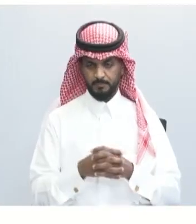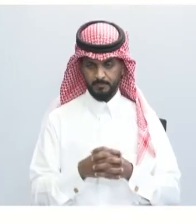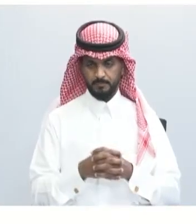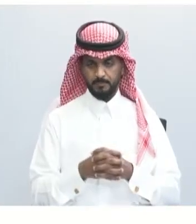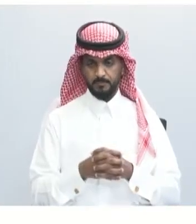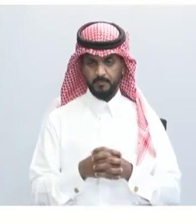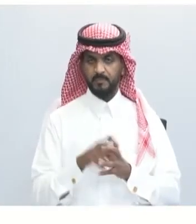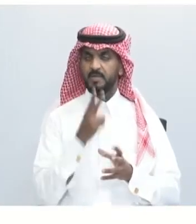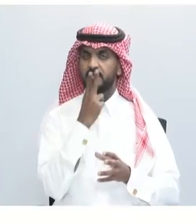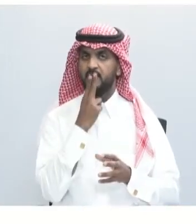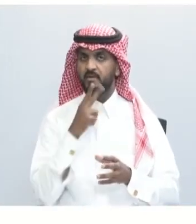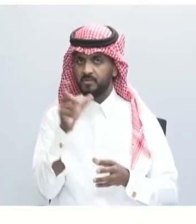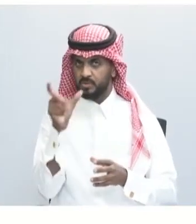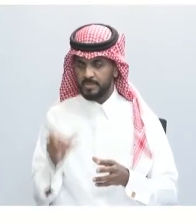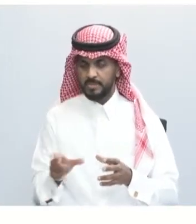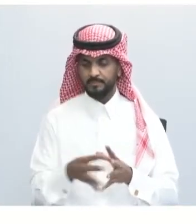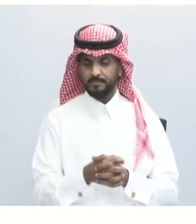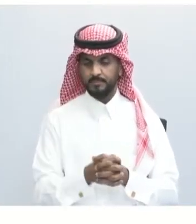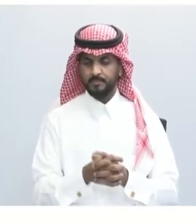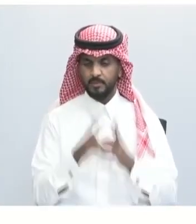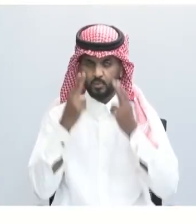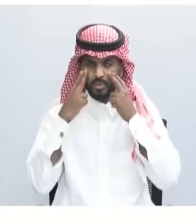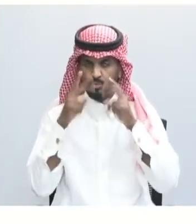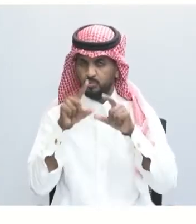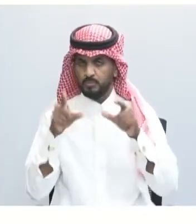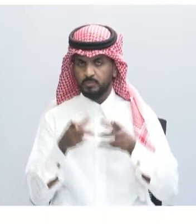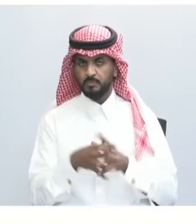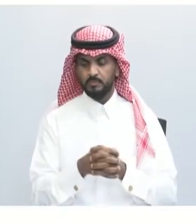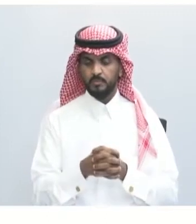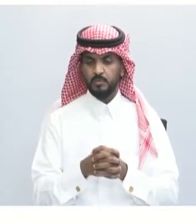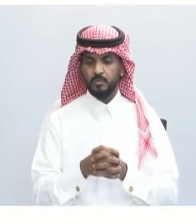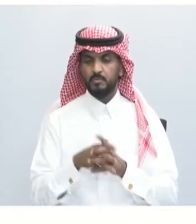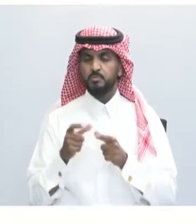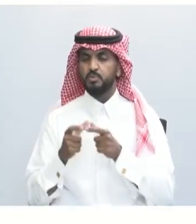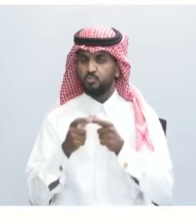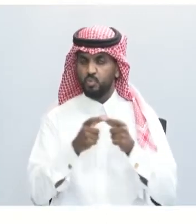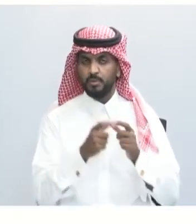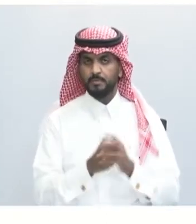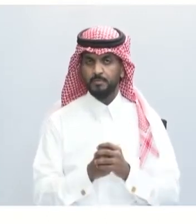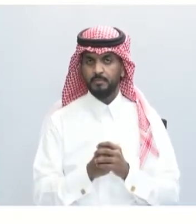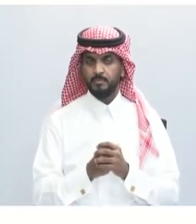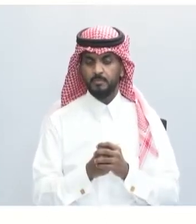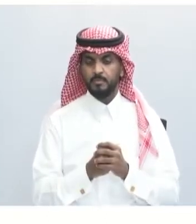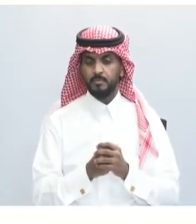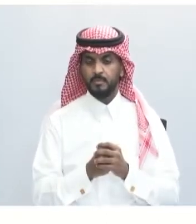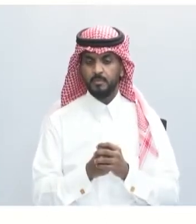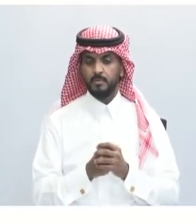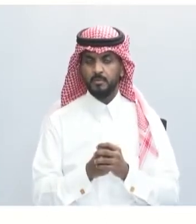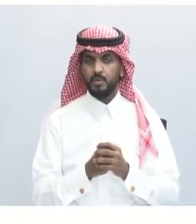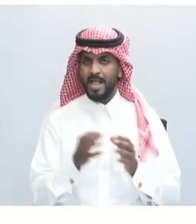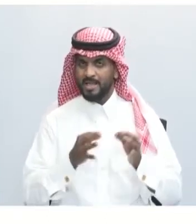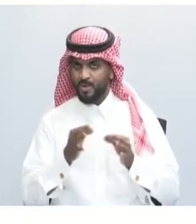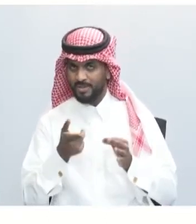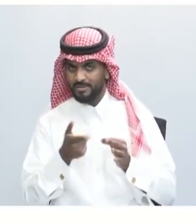في النظافه الشخصيه ماذا تشاهدون مجموعه من الادوات